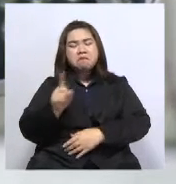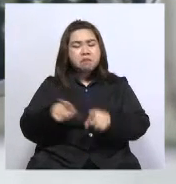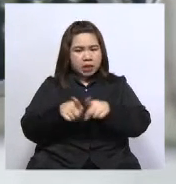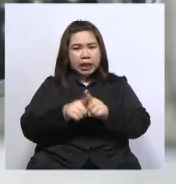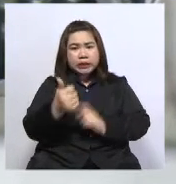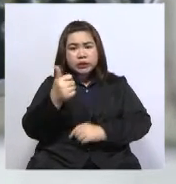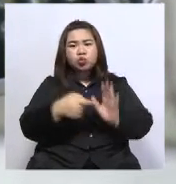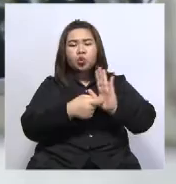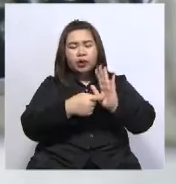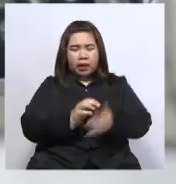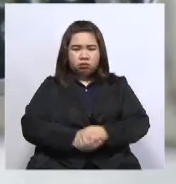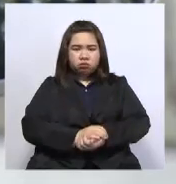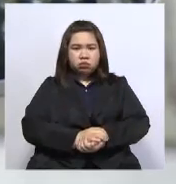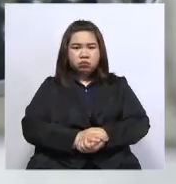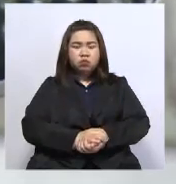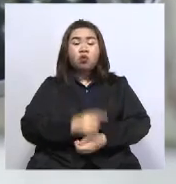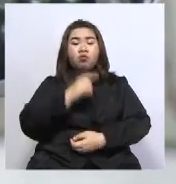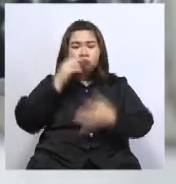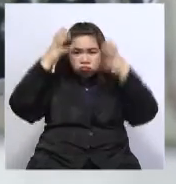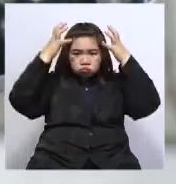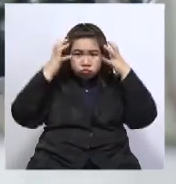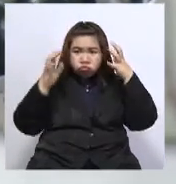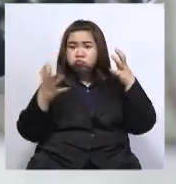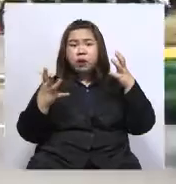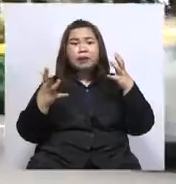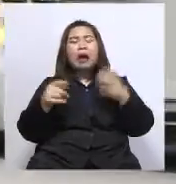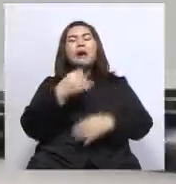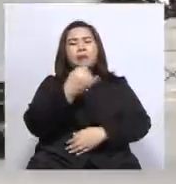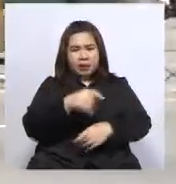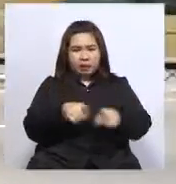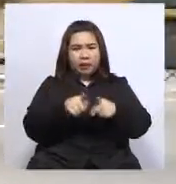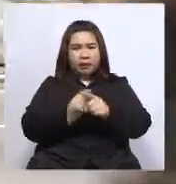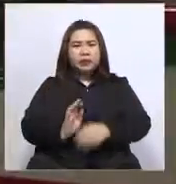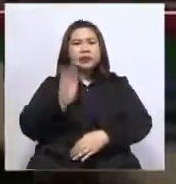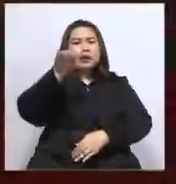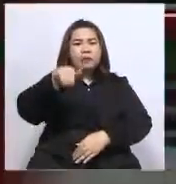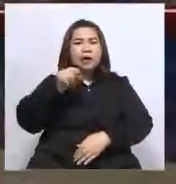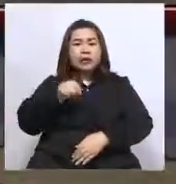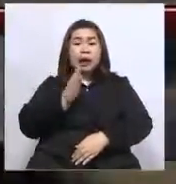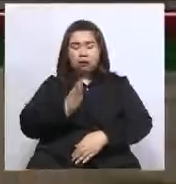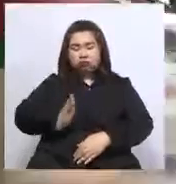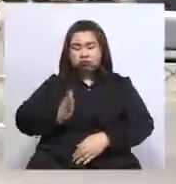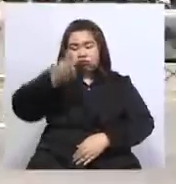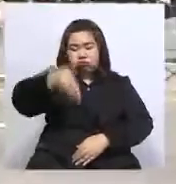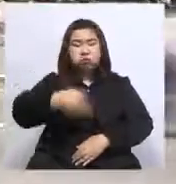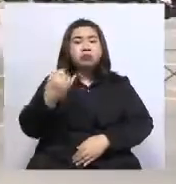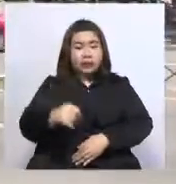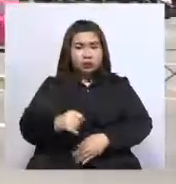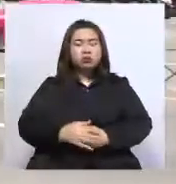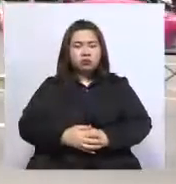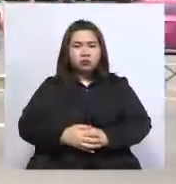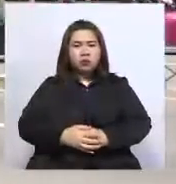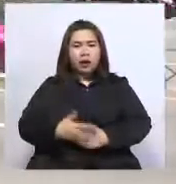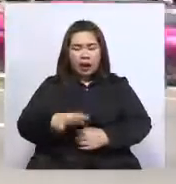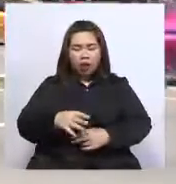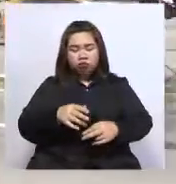ได้ด้วยนะคะอย่างเช่นการฝ่าฝืนไม่สวมหมวกนิรภัยหรือว่าขึ้นสะพานข้ามแยกแล้วก็ยังใช้ป้องกันเหตุอาชญ